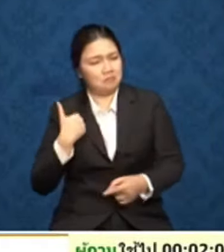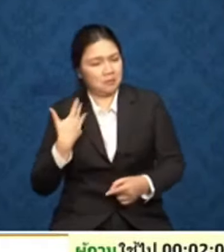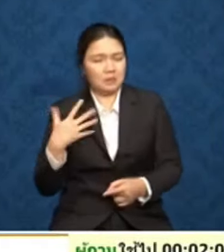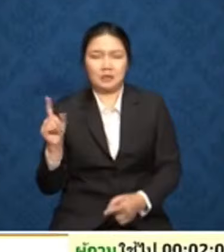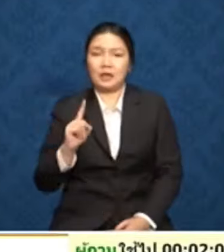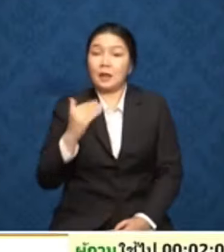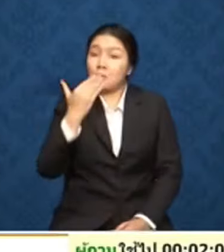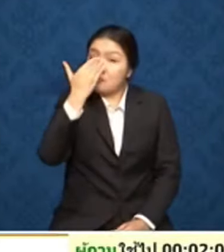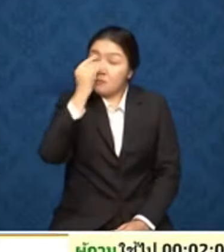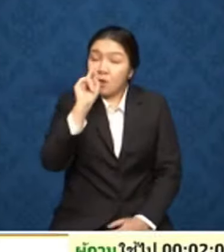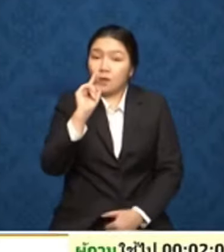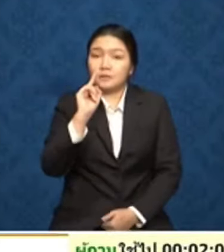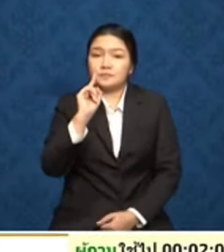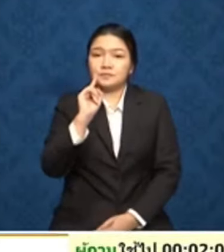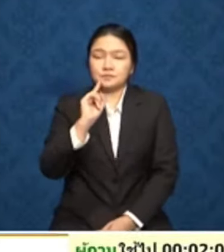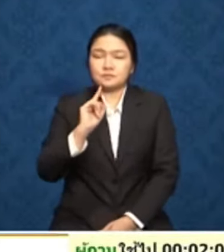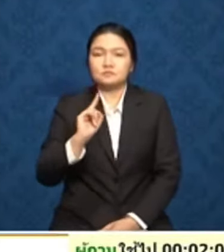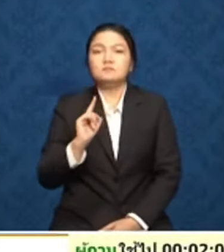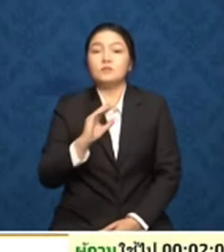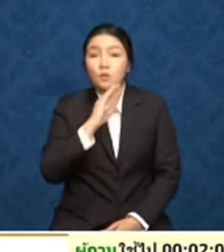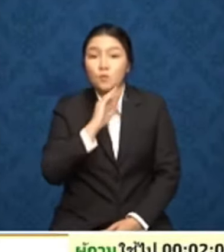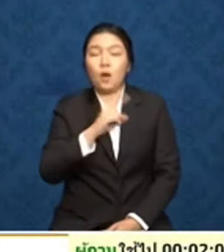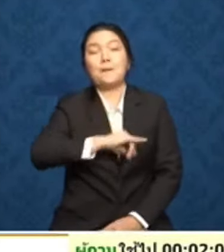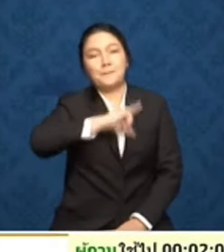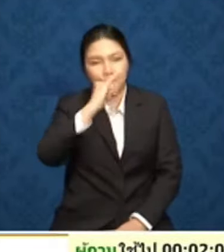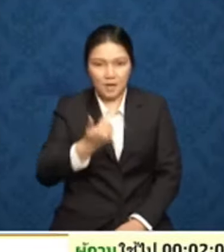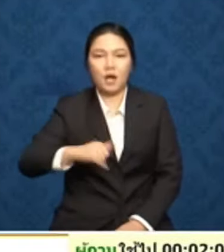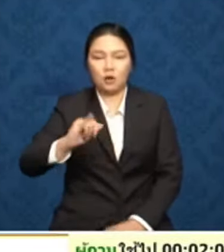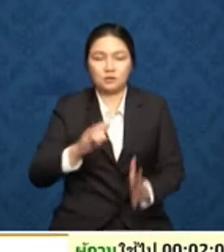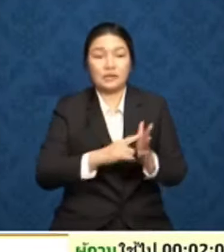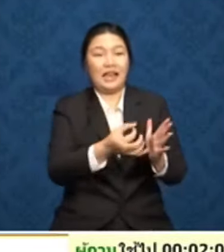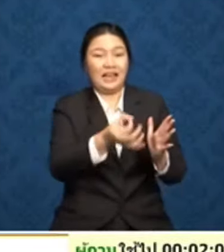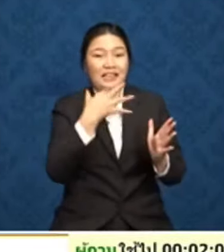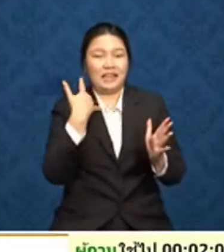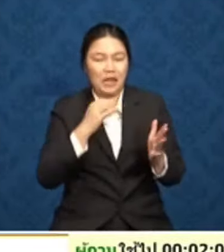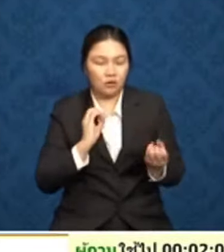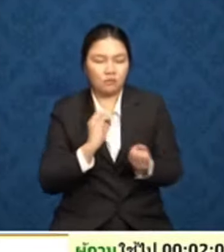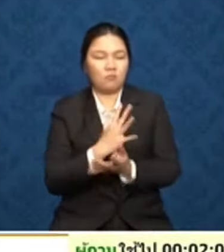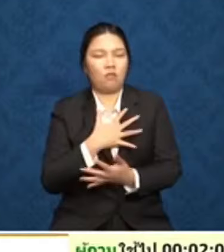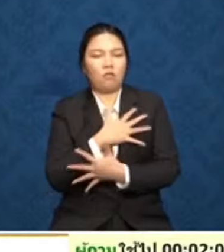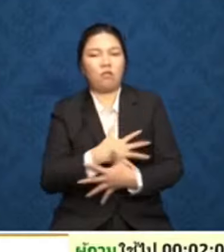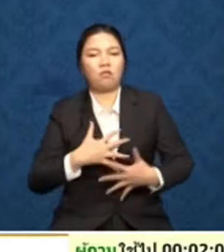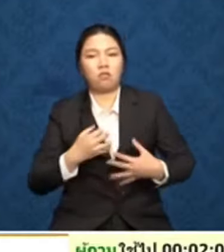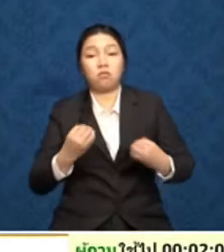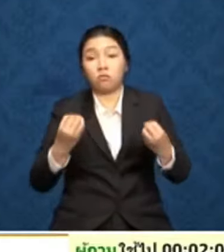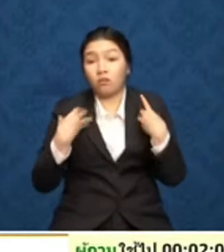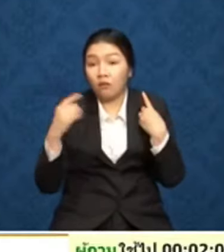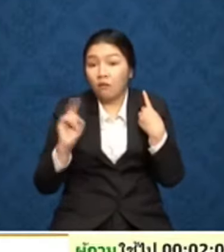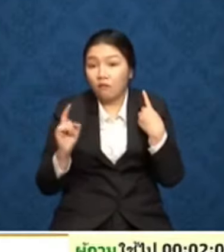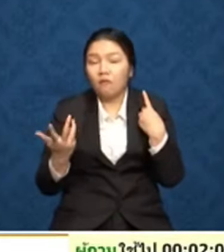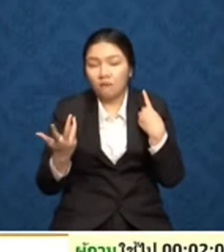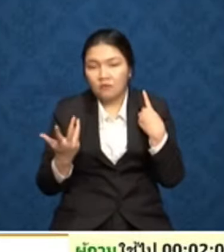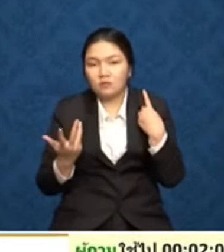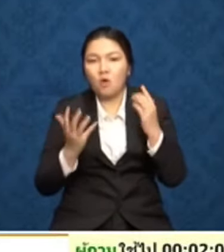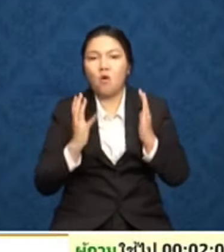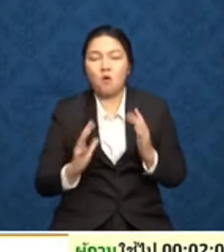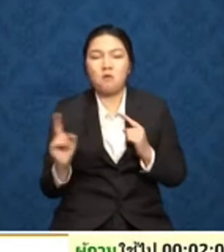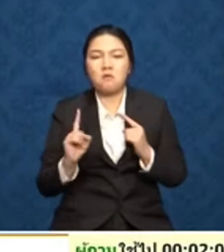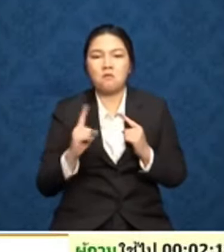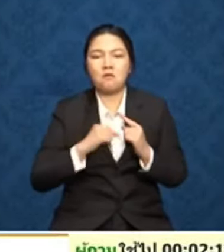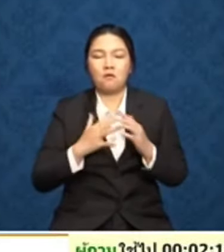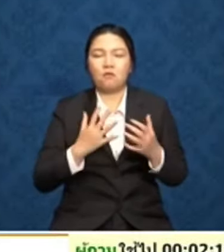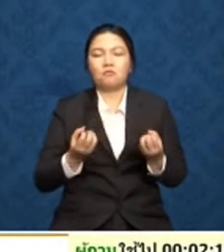บบ่อยมากๆเลยก็คือถ้าบางคนที่เจอผลกระทบเอฟเฟกต์จากยาเนี่ยนะคะจะทำให้ผู้ป่วยเนี่ยมีอาการแย่ล